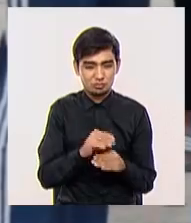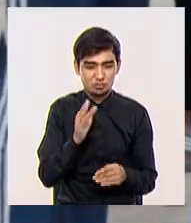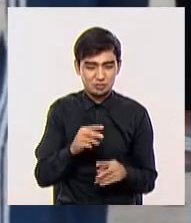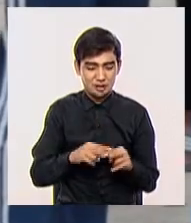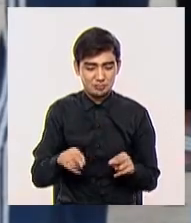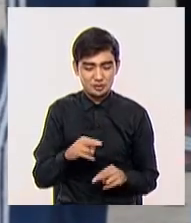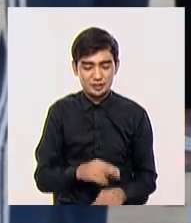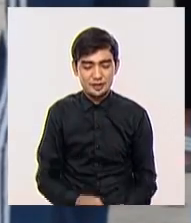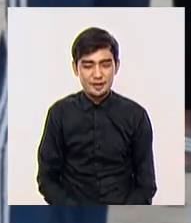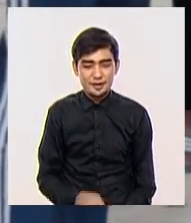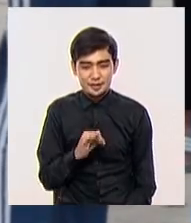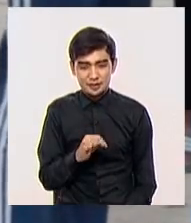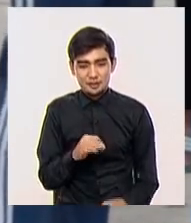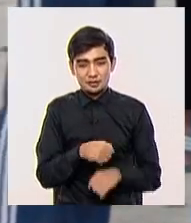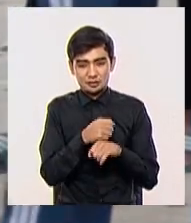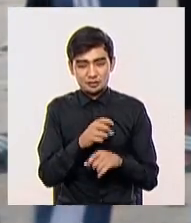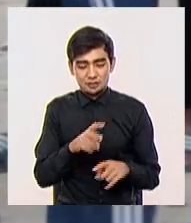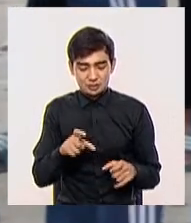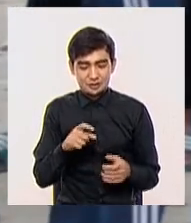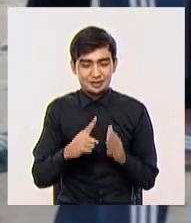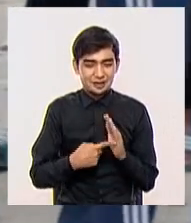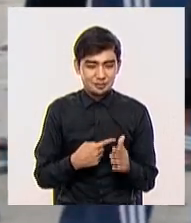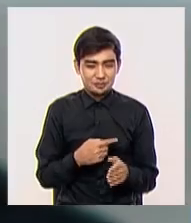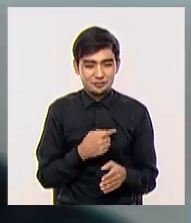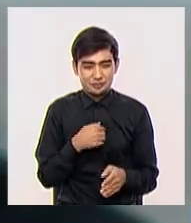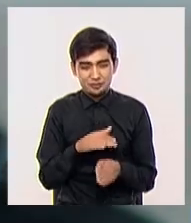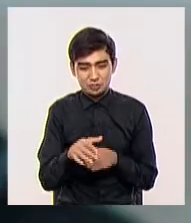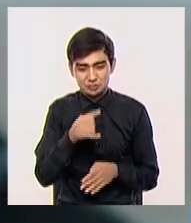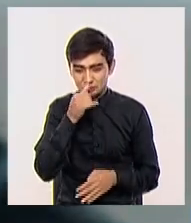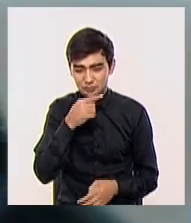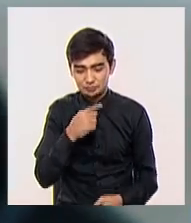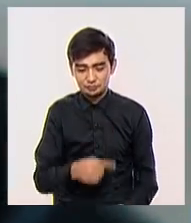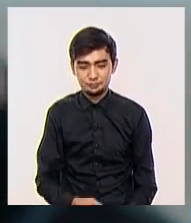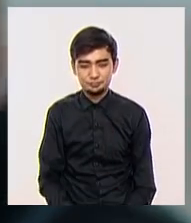теңестірілетінін айтты. Сөйтіп ереуілде тұрғандардың талаптарын орындау мүмкін емес деді.